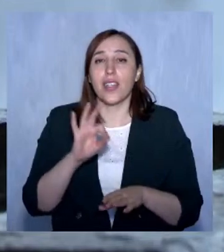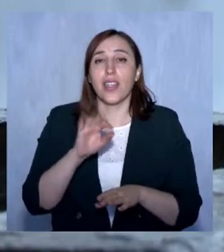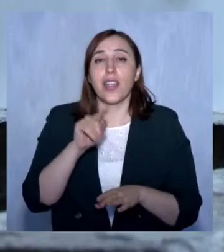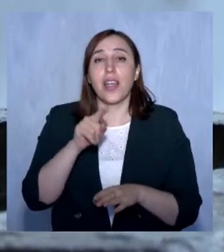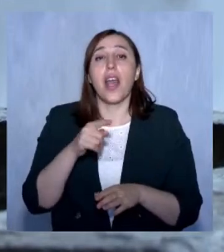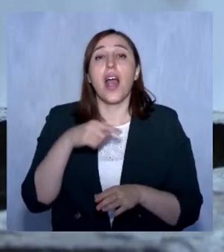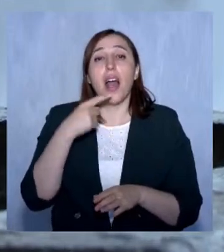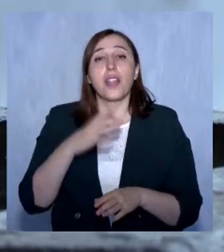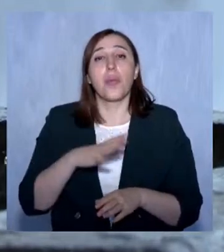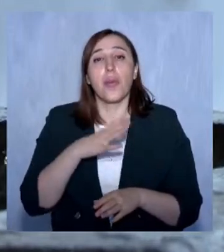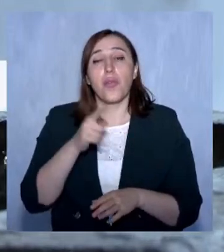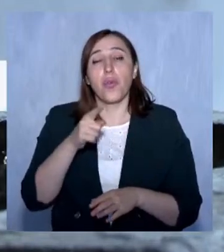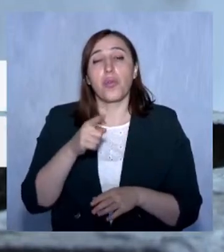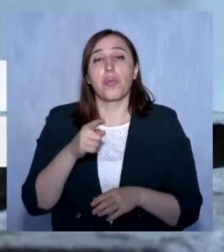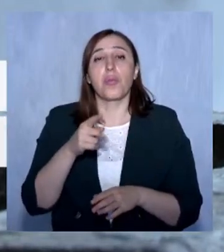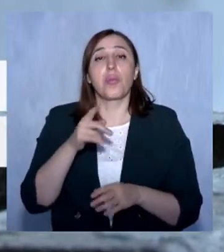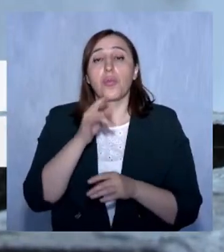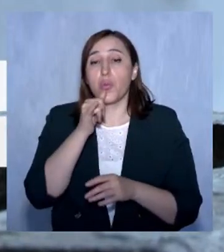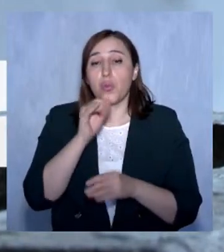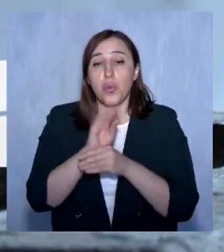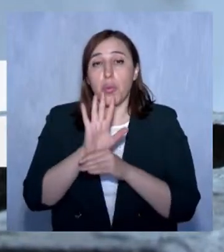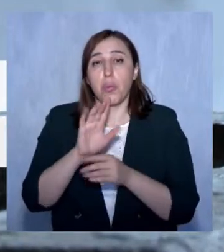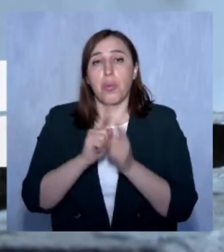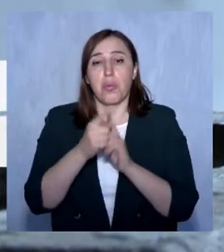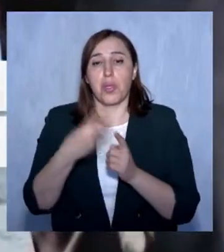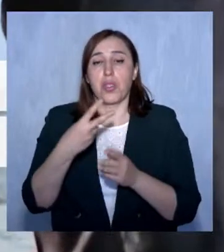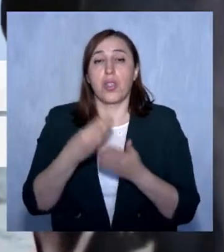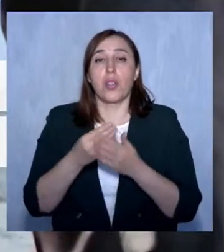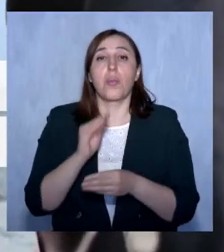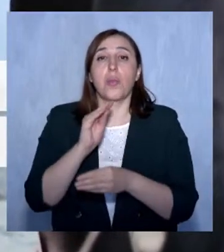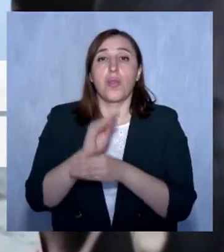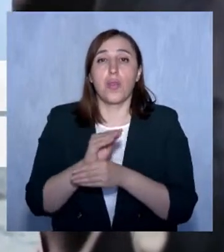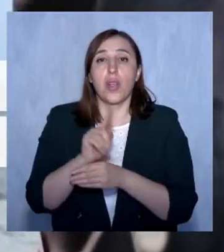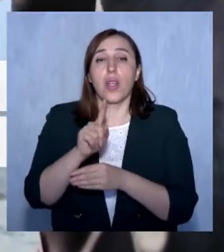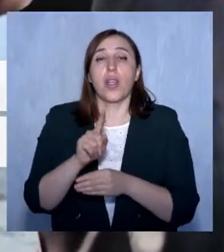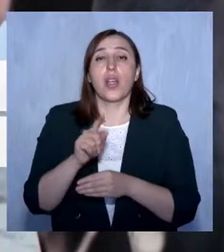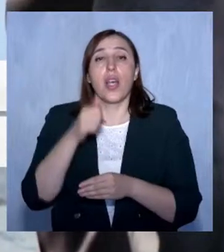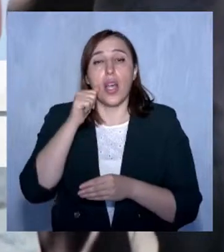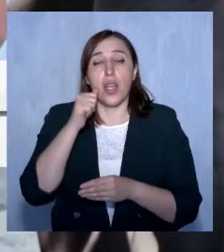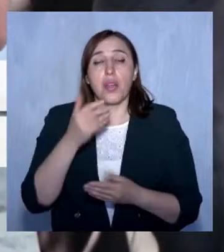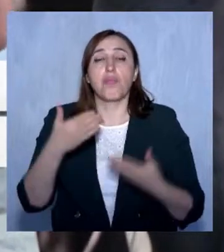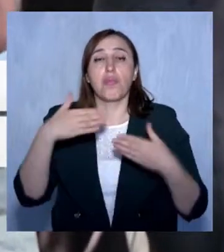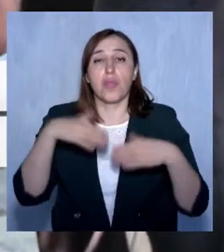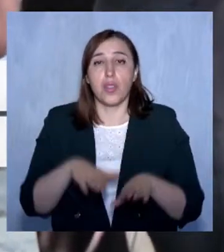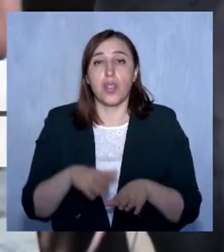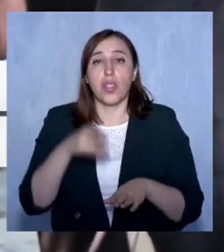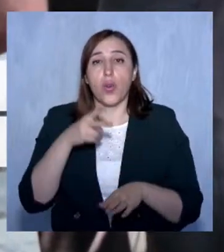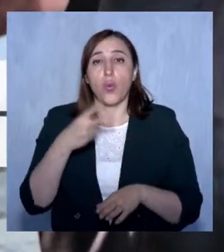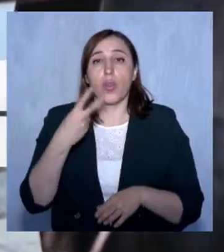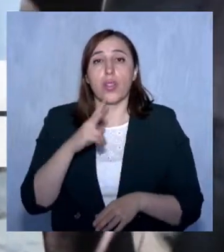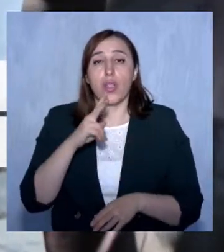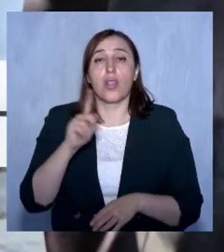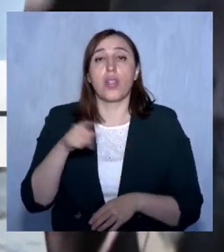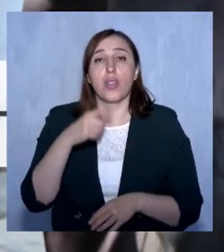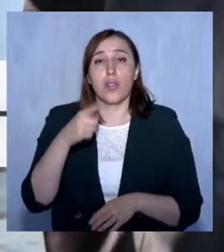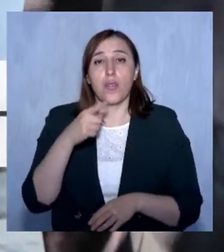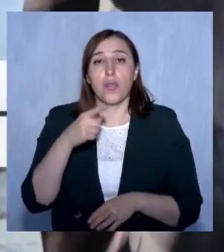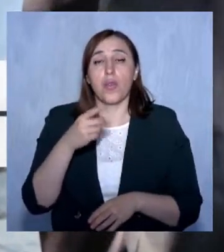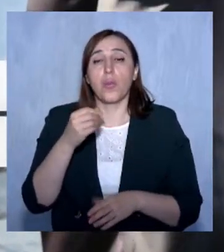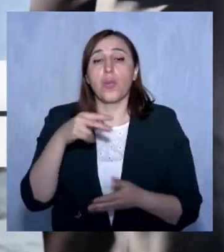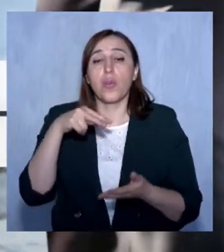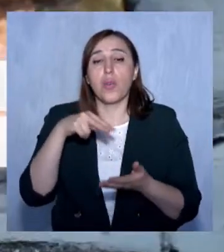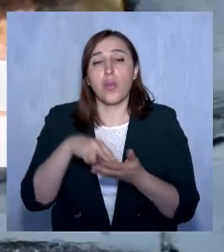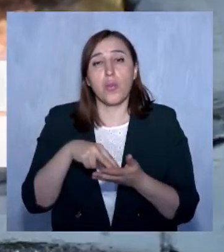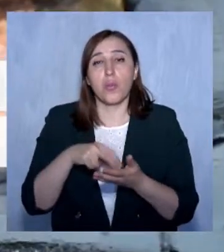կթանկանամոտ 20 դրամով։ Հանրայնց առայցյունները կարկավրոխանցնաժողովը երեկ հաստատեց 2022-ի սակագների